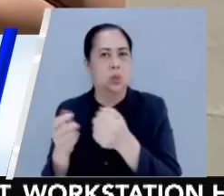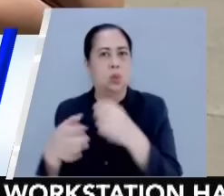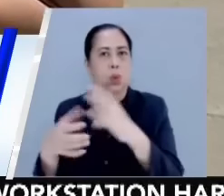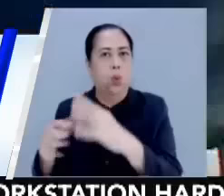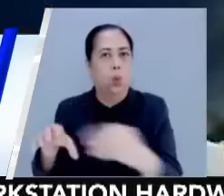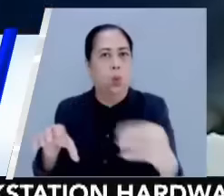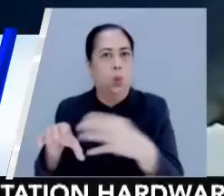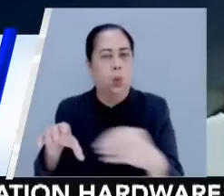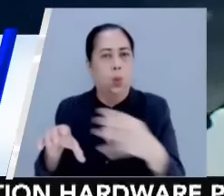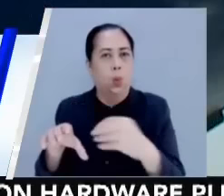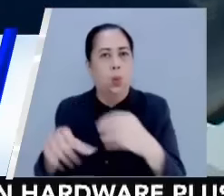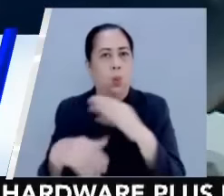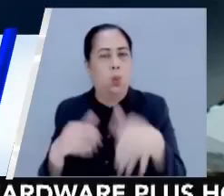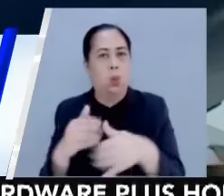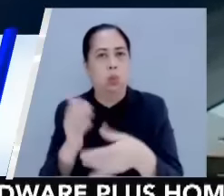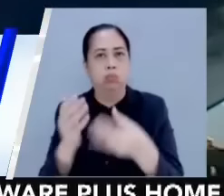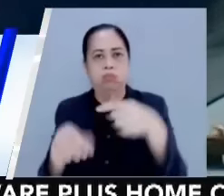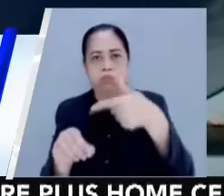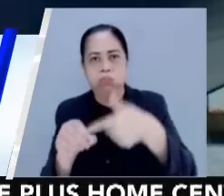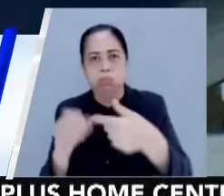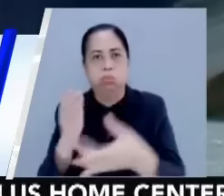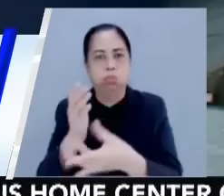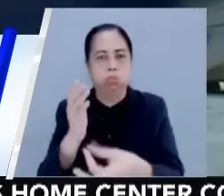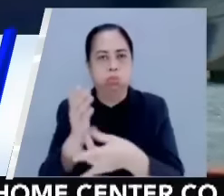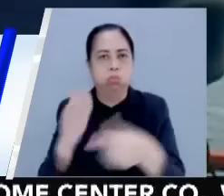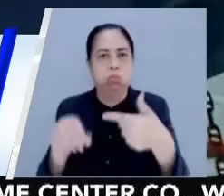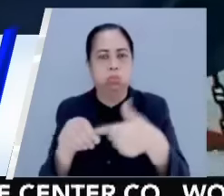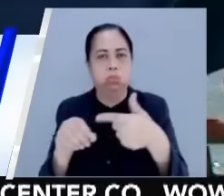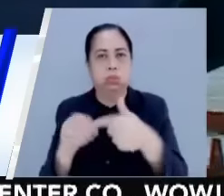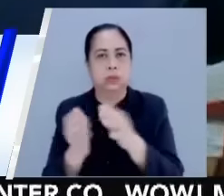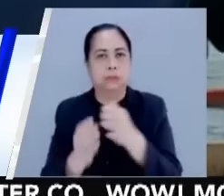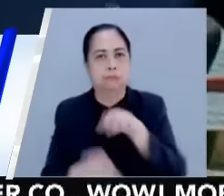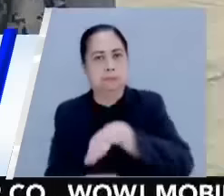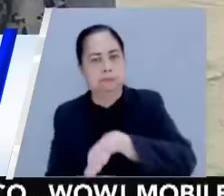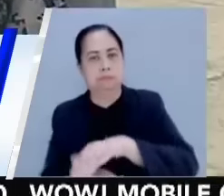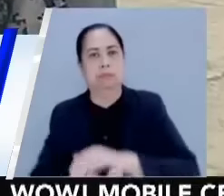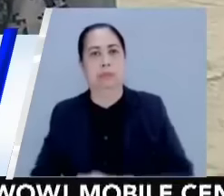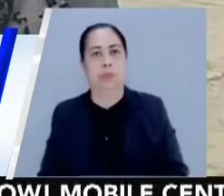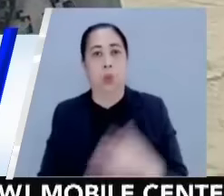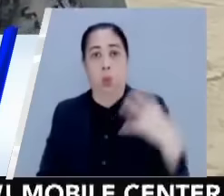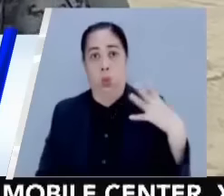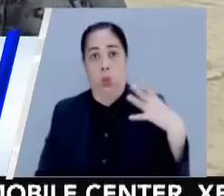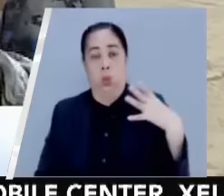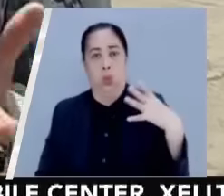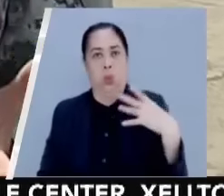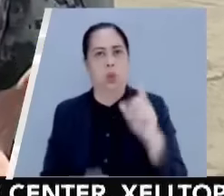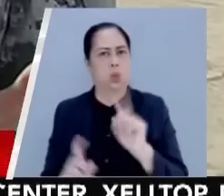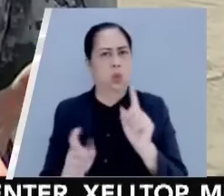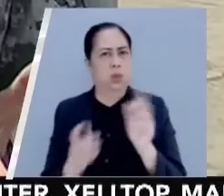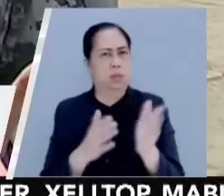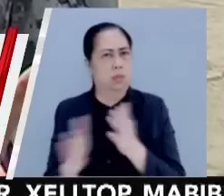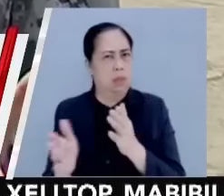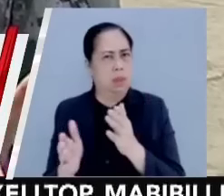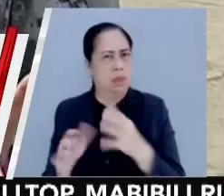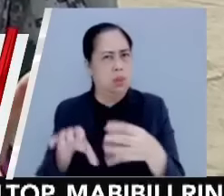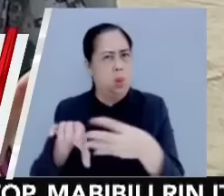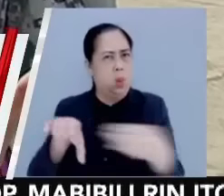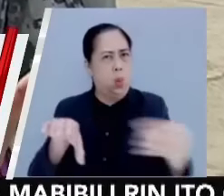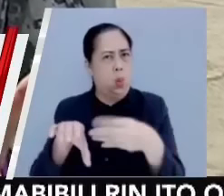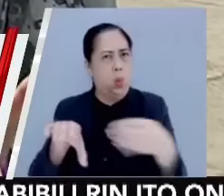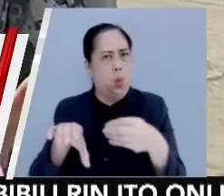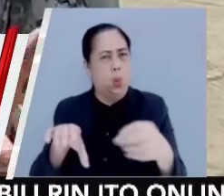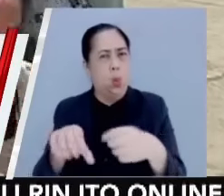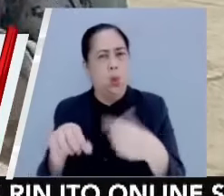mga lamang langis ng tumagilid na barkong yan. Antayin natin, sir, yung plano nila, sir, kung i-extract nila, sir, yung ano,